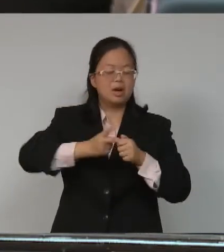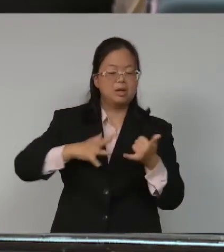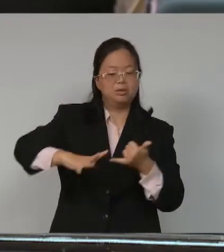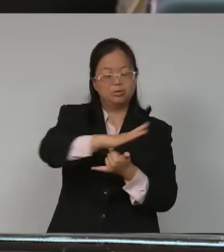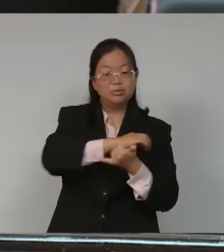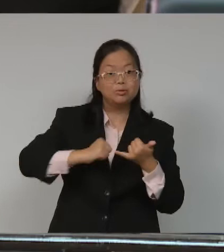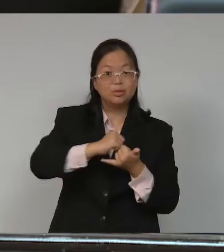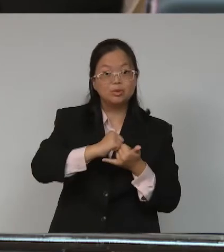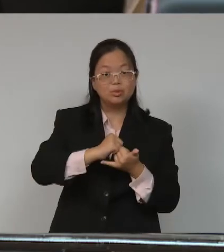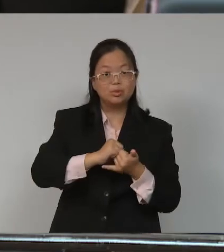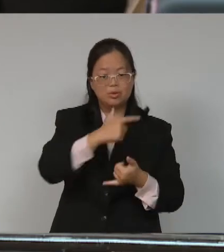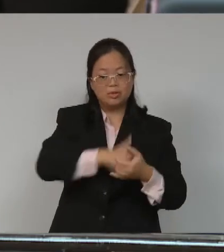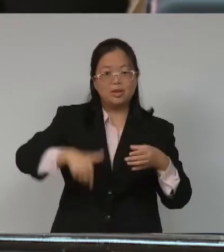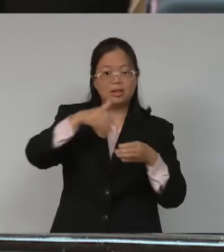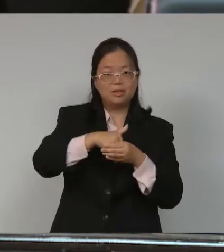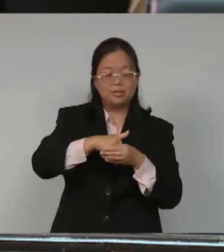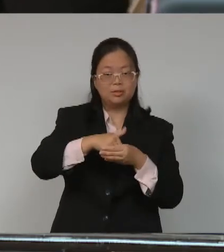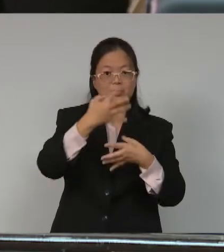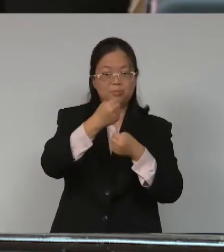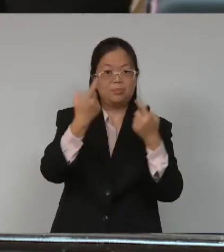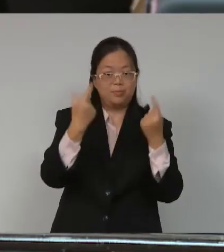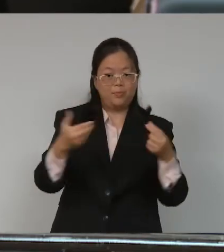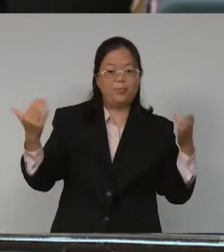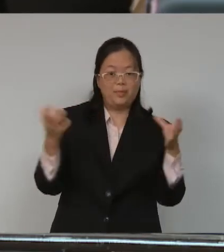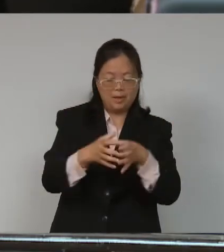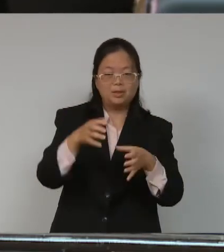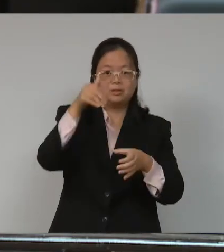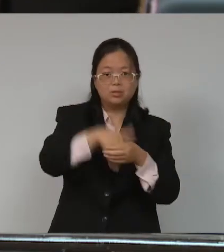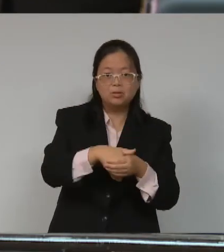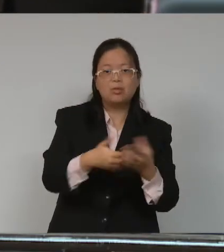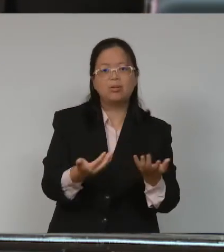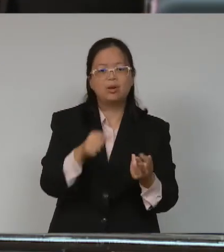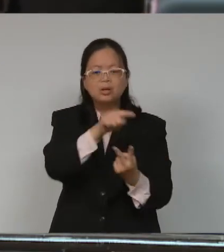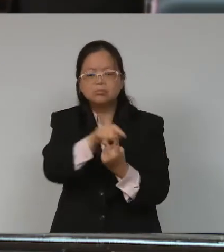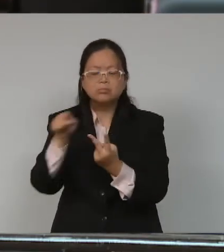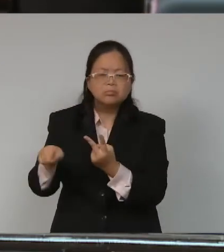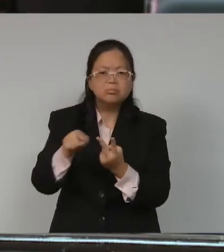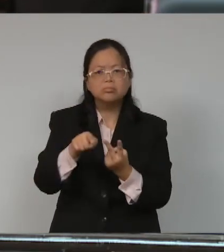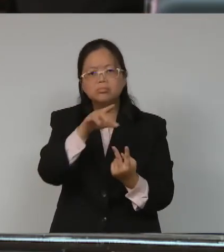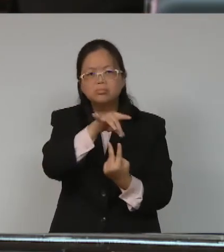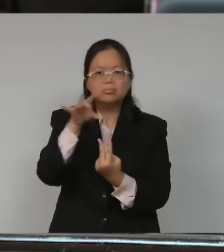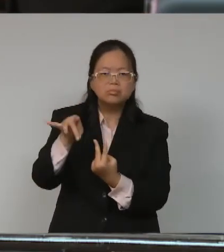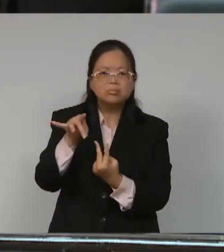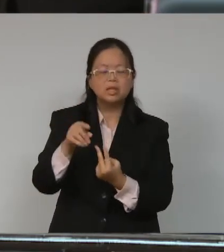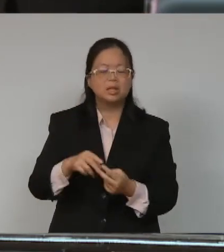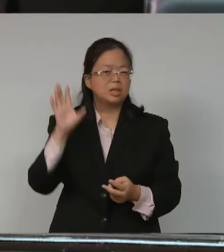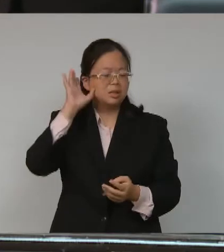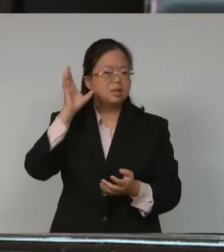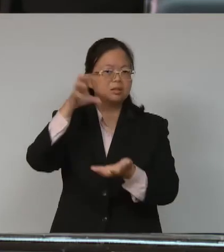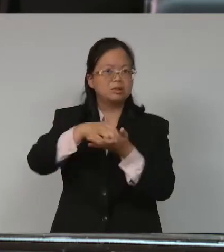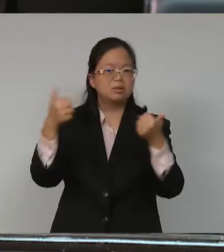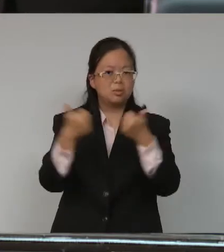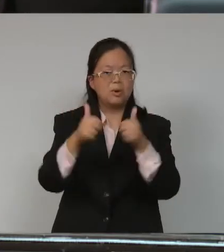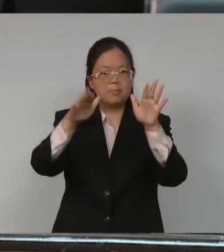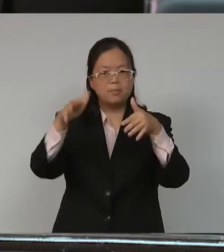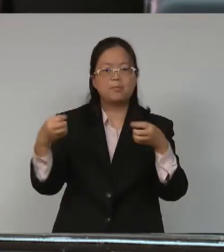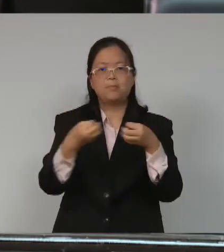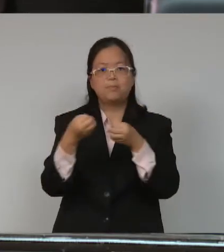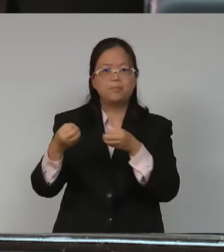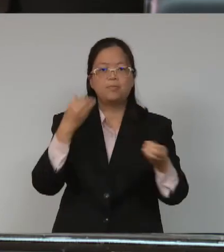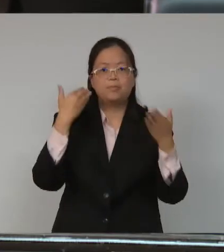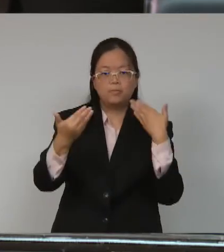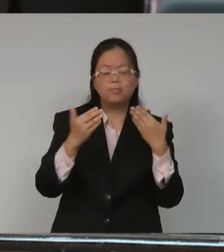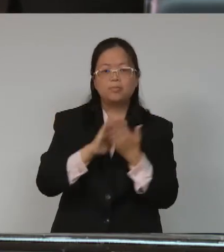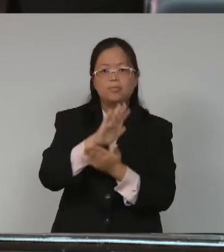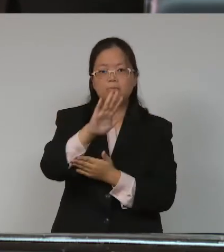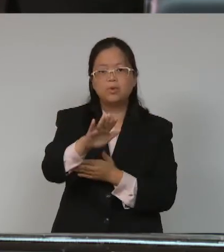底是创制还是复决呢？我个人认为呢，也就是除了要在听证会厘清之外呢，那都不影响到